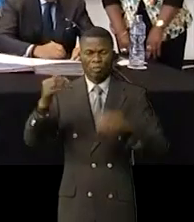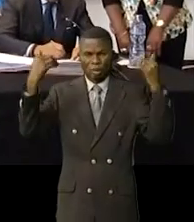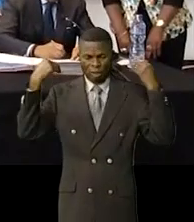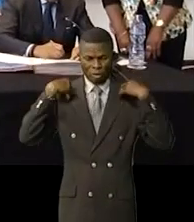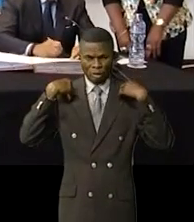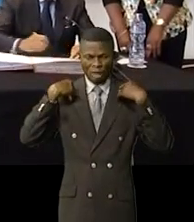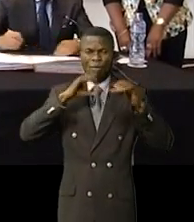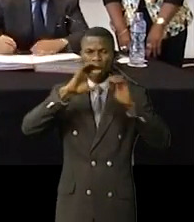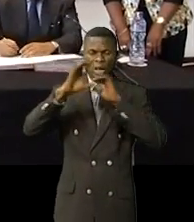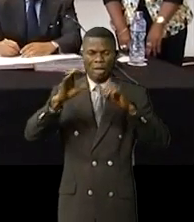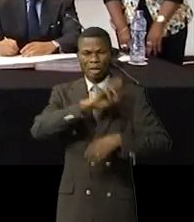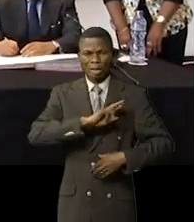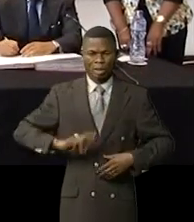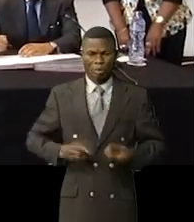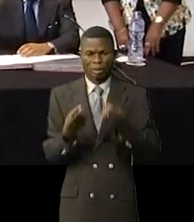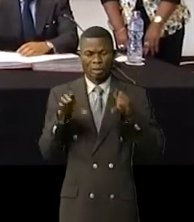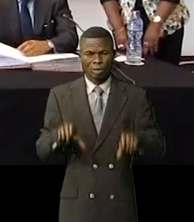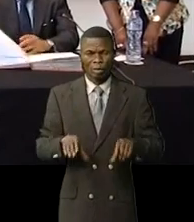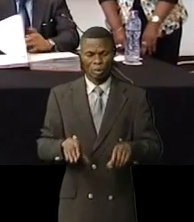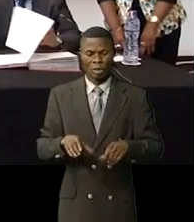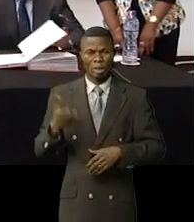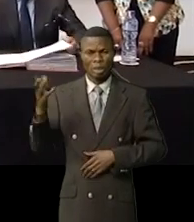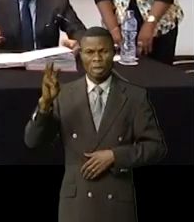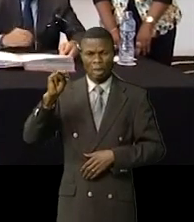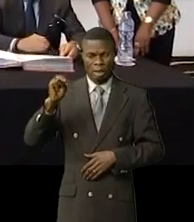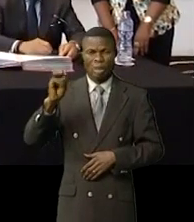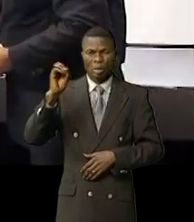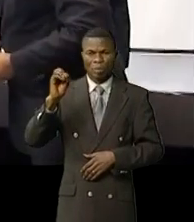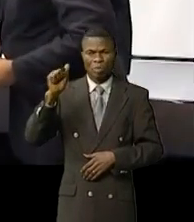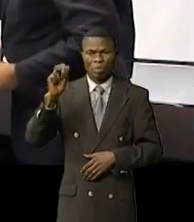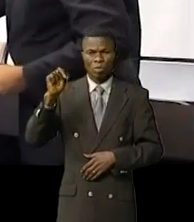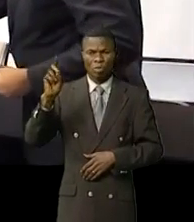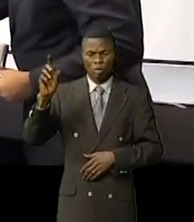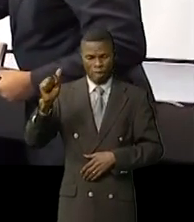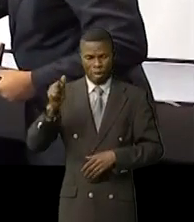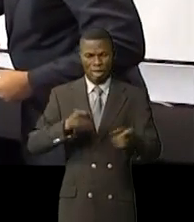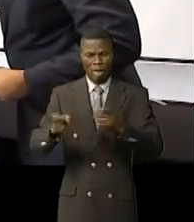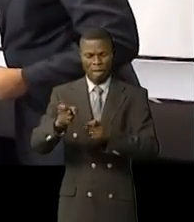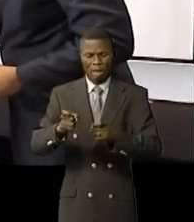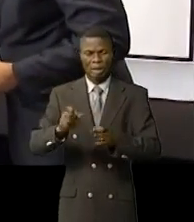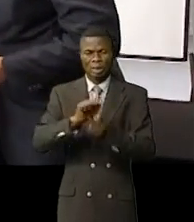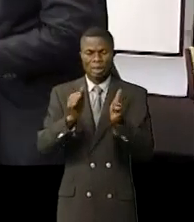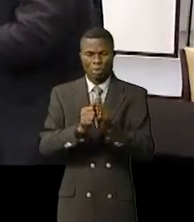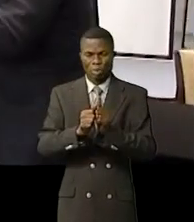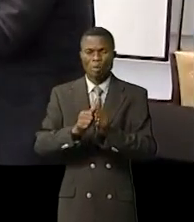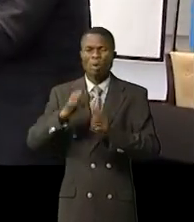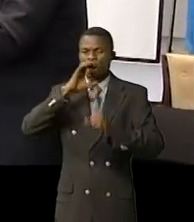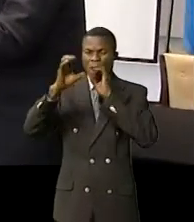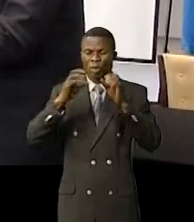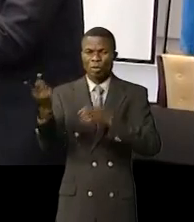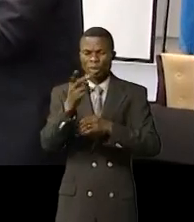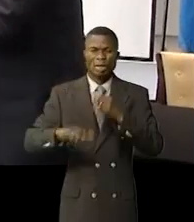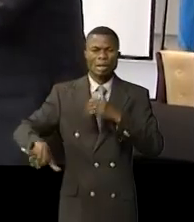et de télécommunications dans la ville portuaire de Mwanda a pour objectif d'harmoniser la gestion des ressources en fréquence aux frontières de deux pays.